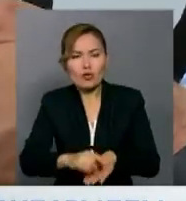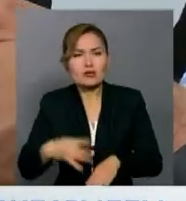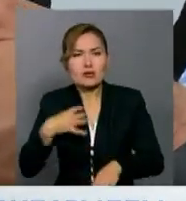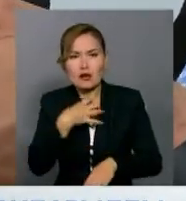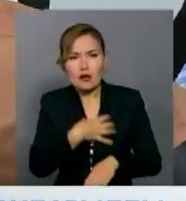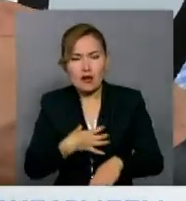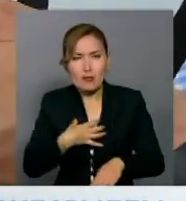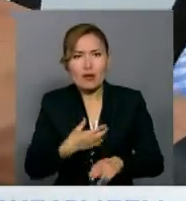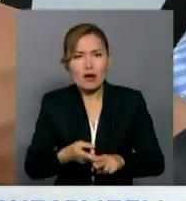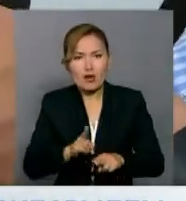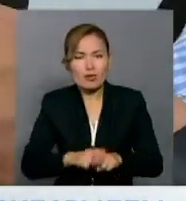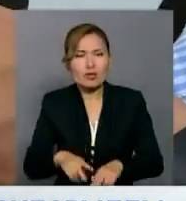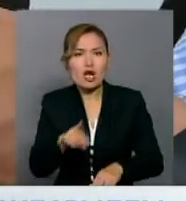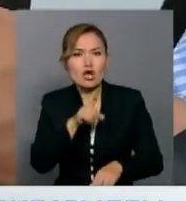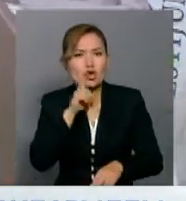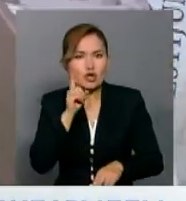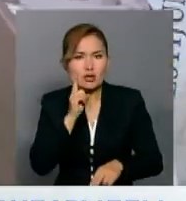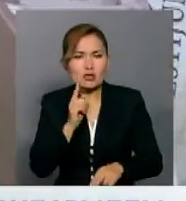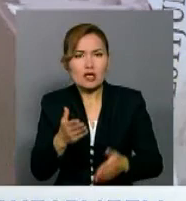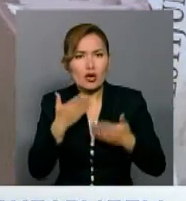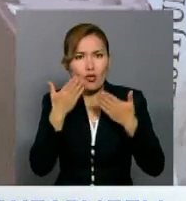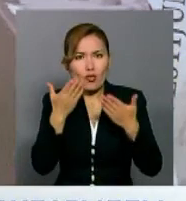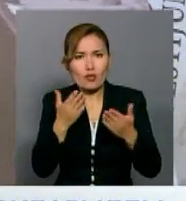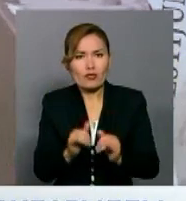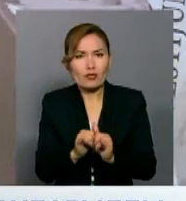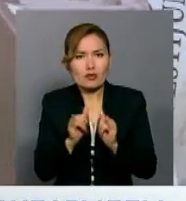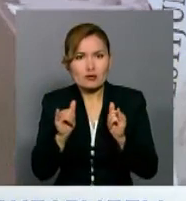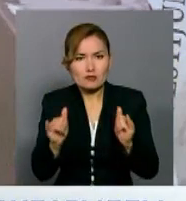тәлім тәрбиесі азайған емес.